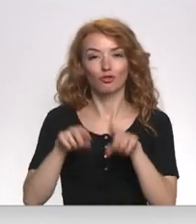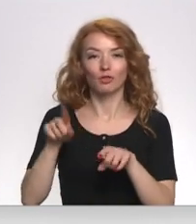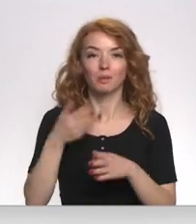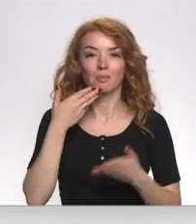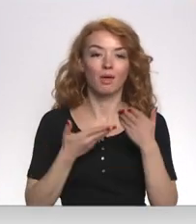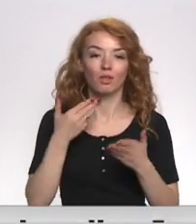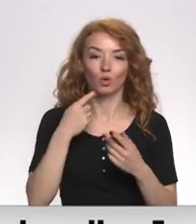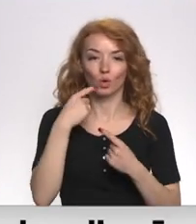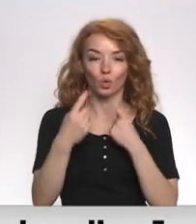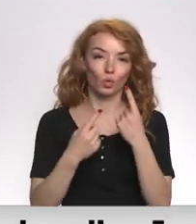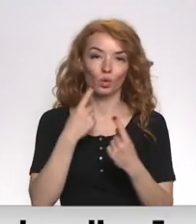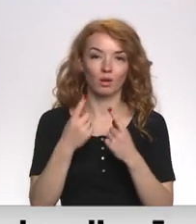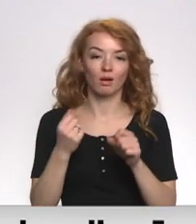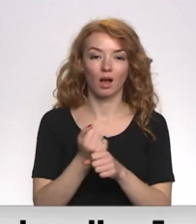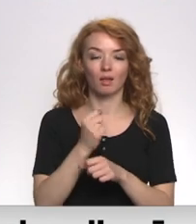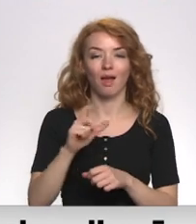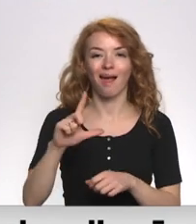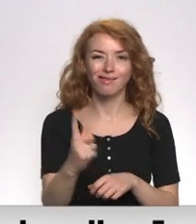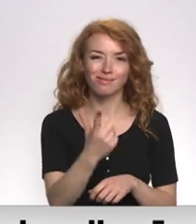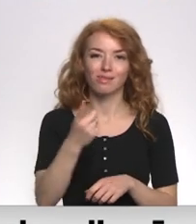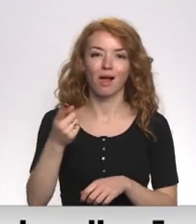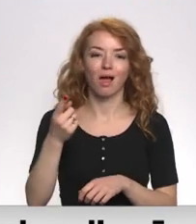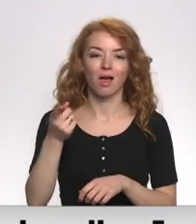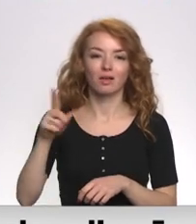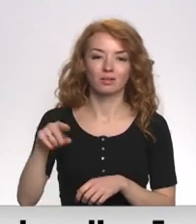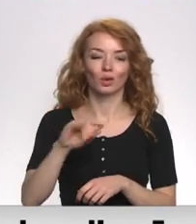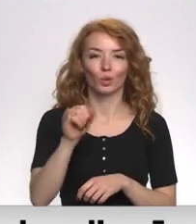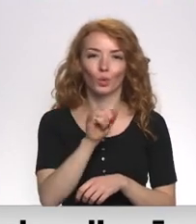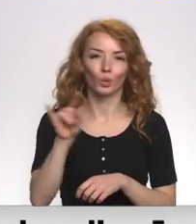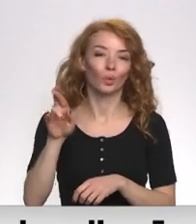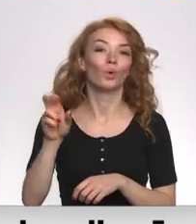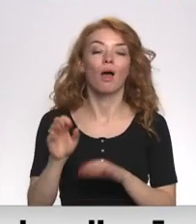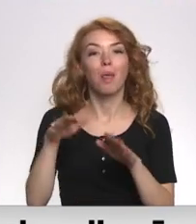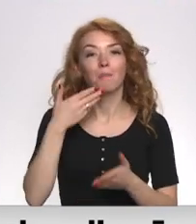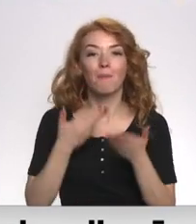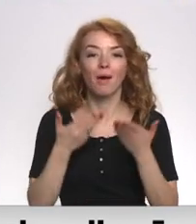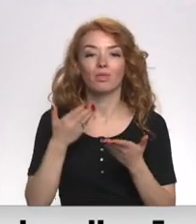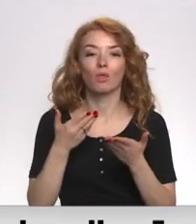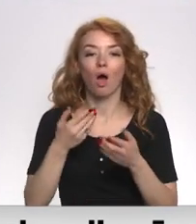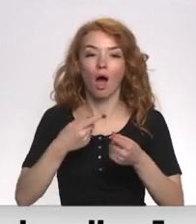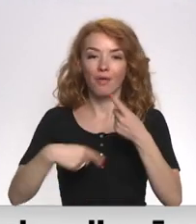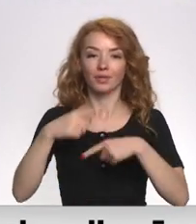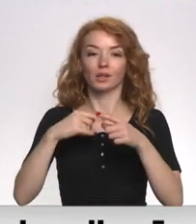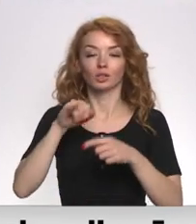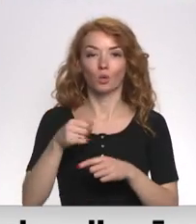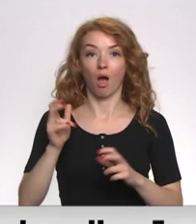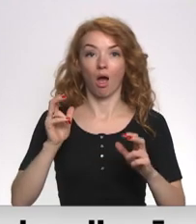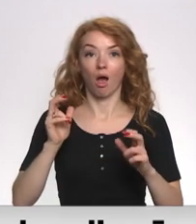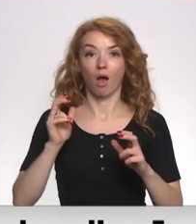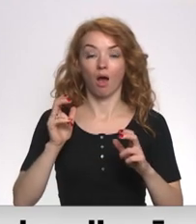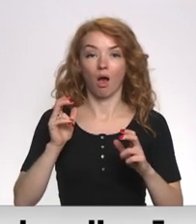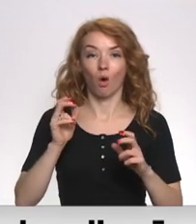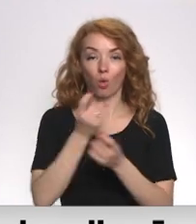gan mīkstajo sel, gan er un teikt jūra un tā tālāk, lai mēģinātu varbūt to kaut kā atgriezt, jo mums bija akadēmijā